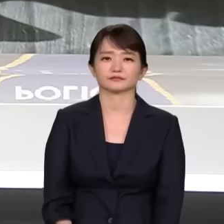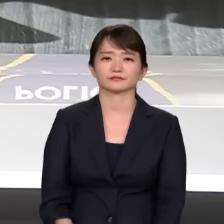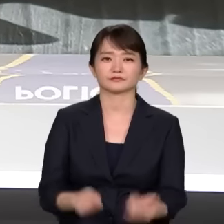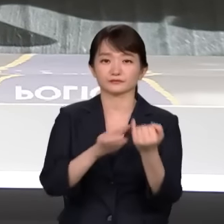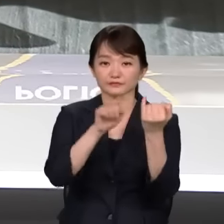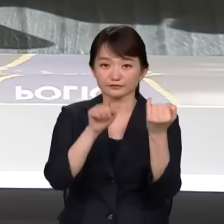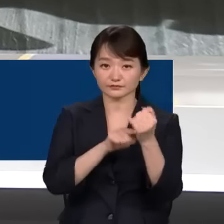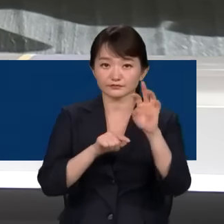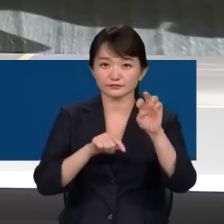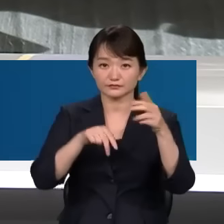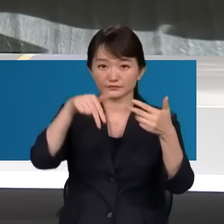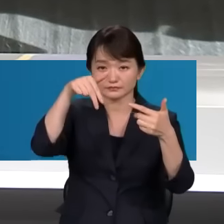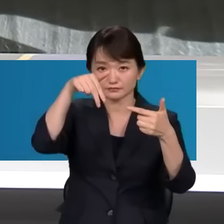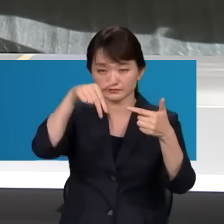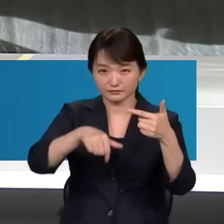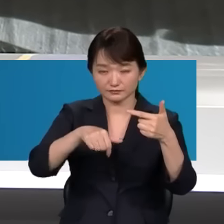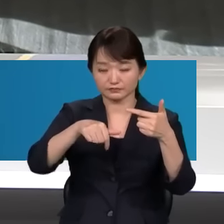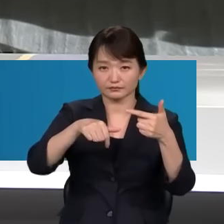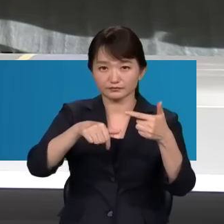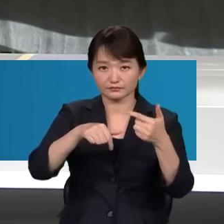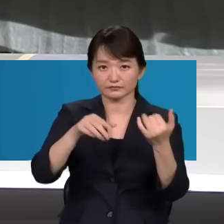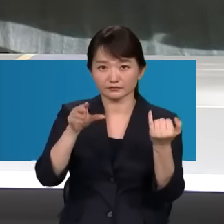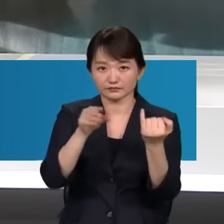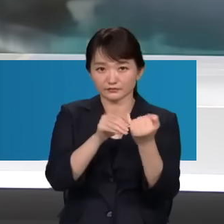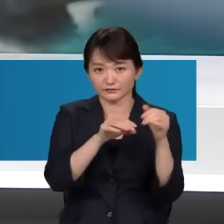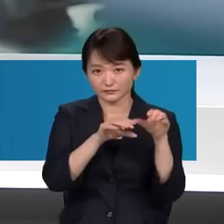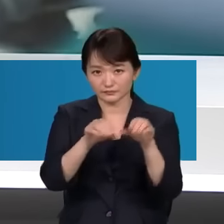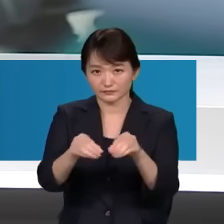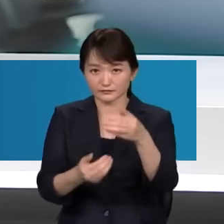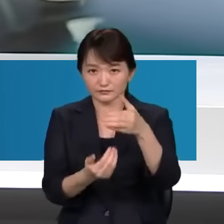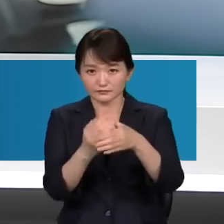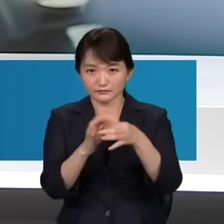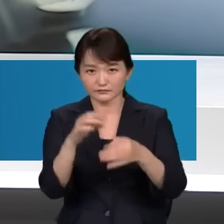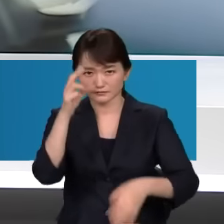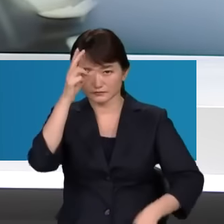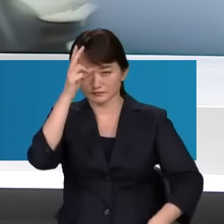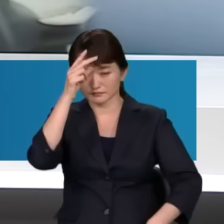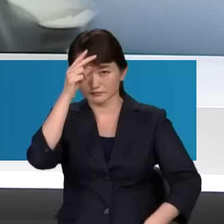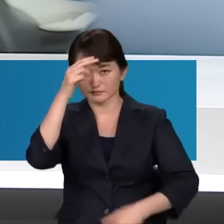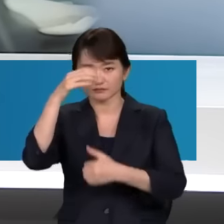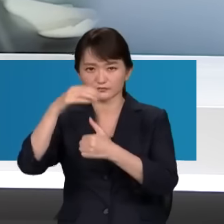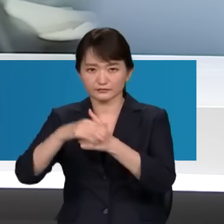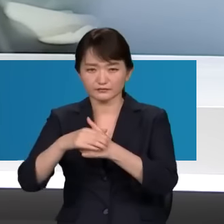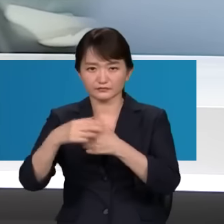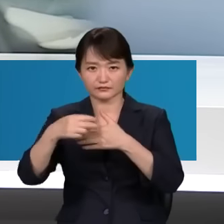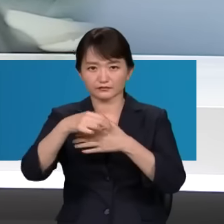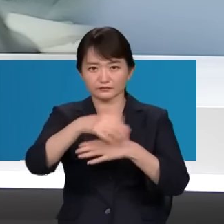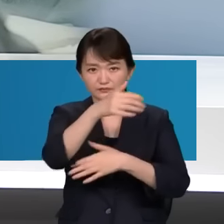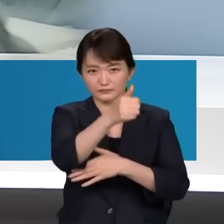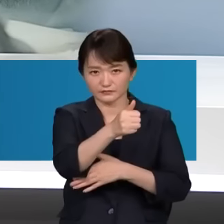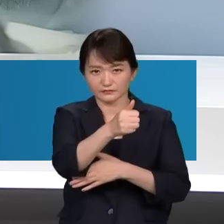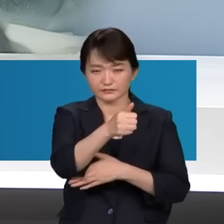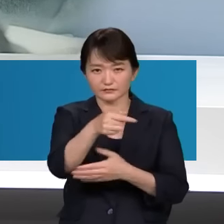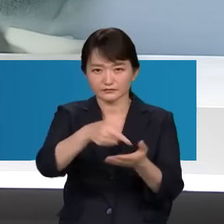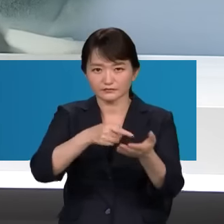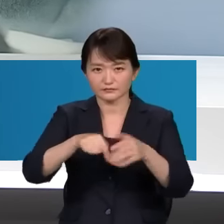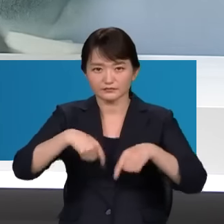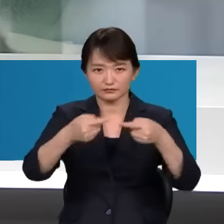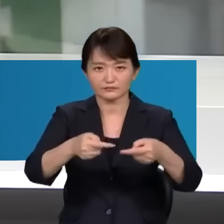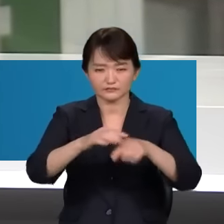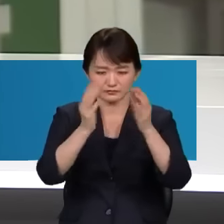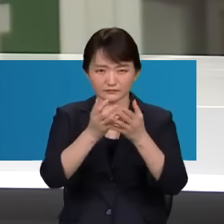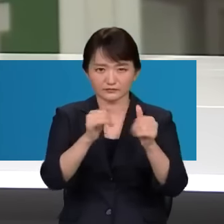36주 임신 중지 사건을 수사하고 있는 경찰이 병원장뿐 아니라 수술에 참여한 마취의 등 의료진 전원을